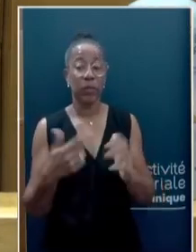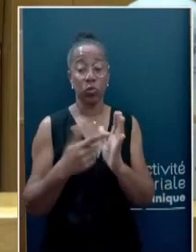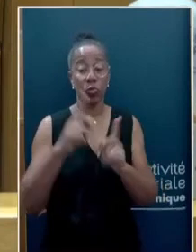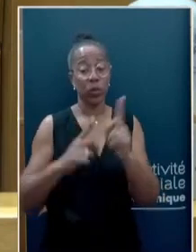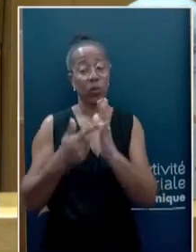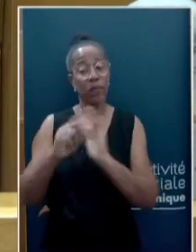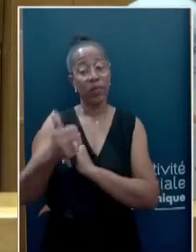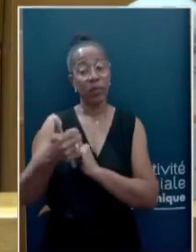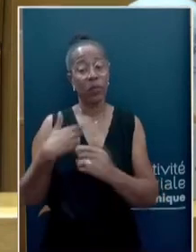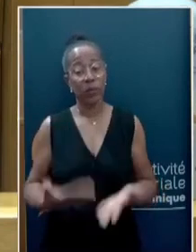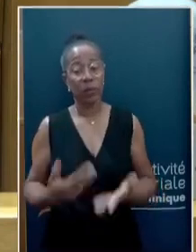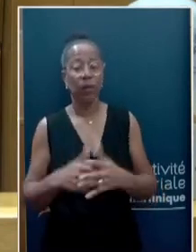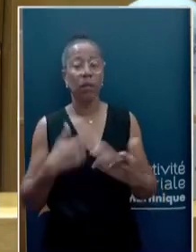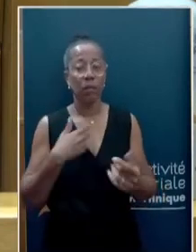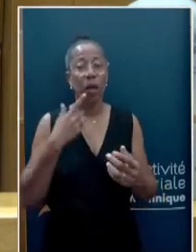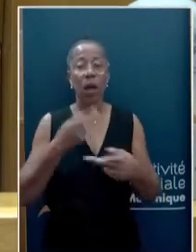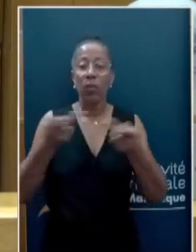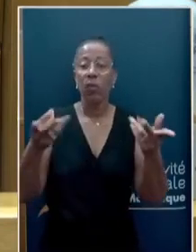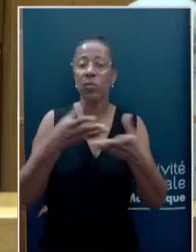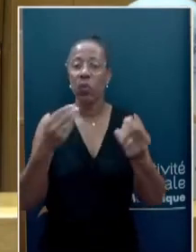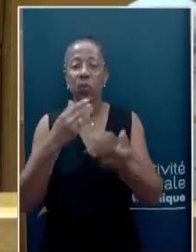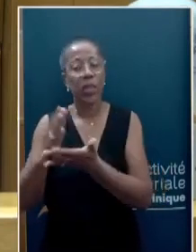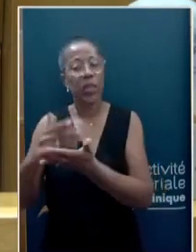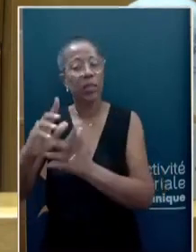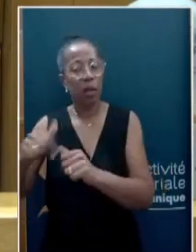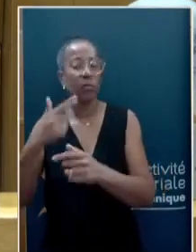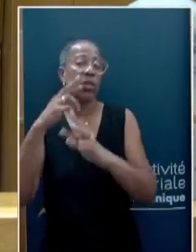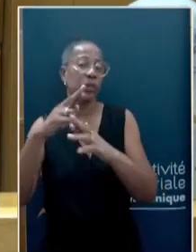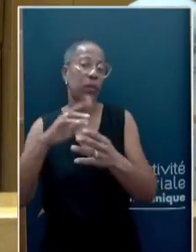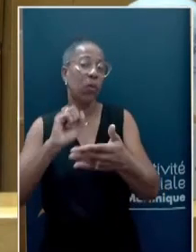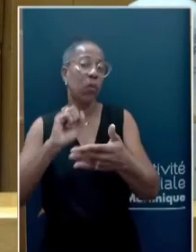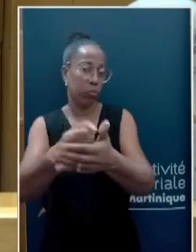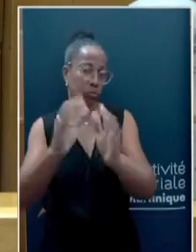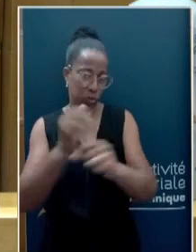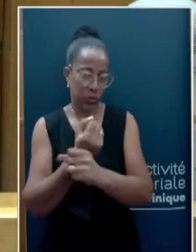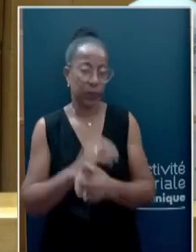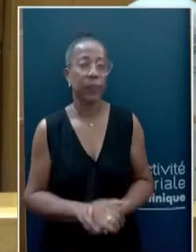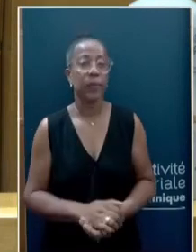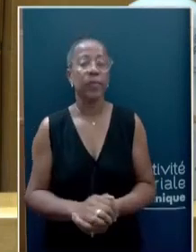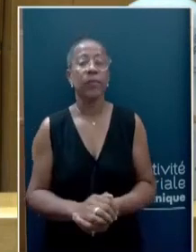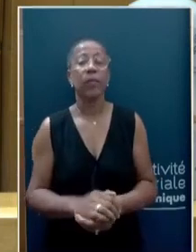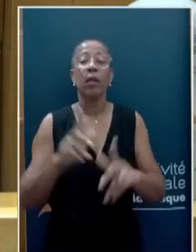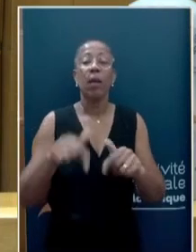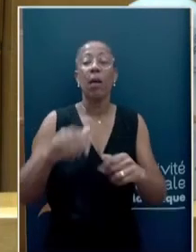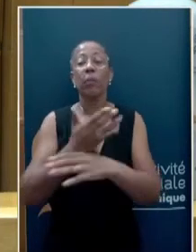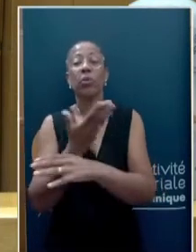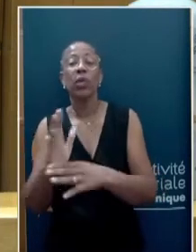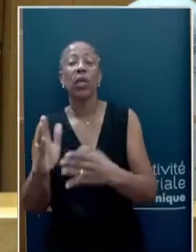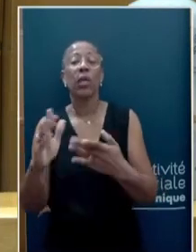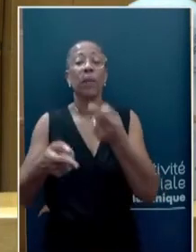crédits sont là, j'espère qu'on va mener ça à terme. Bon, j'ai eu à déplorer qu'un projet structurant